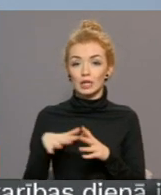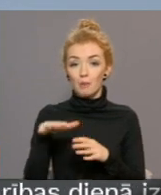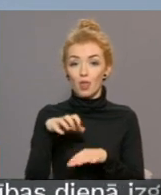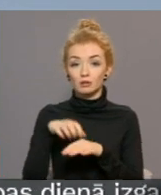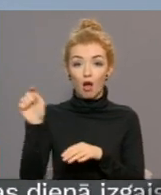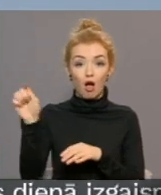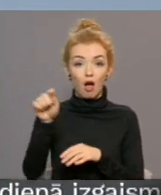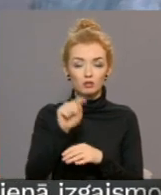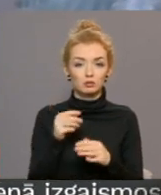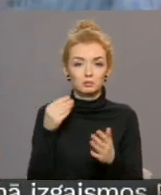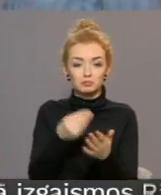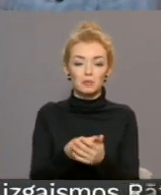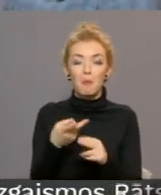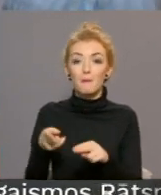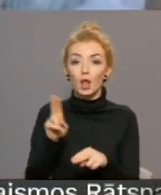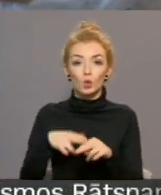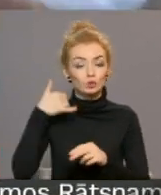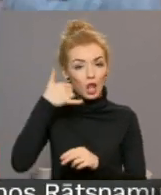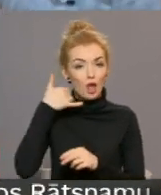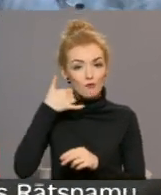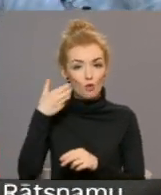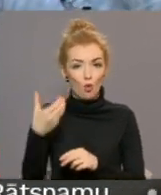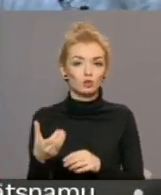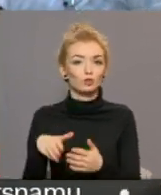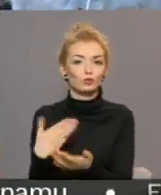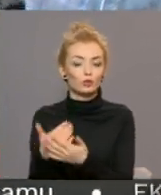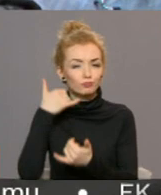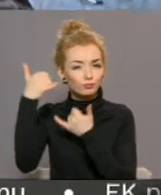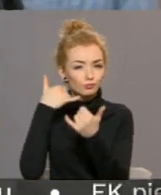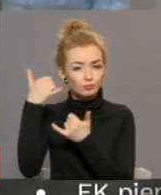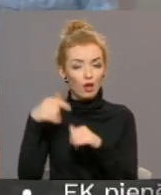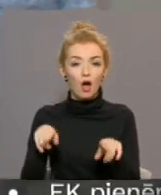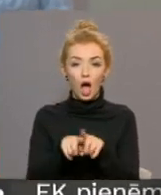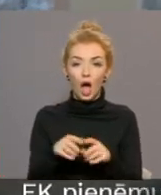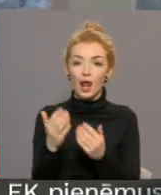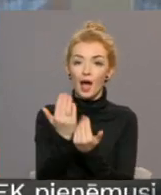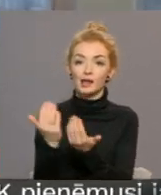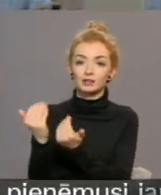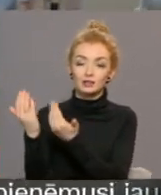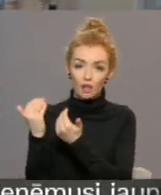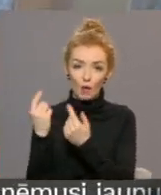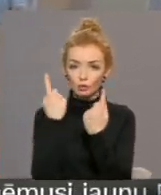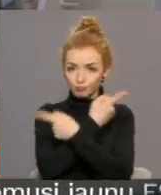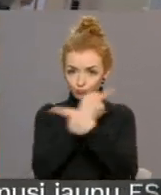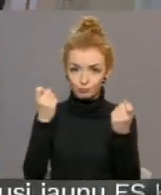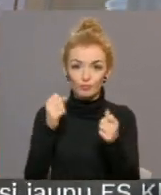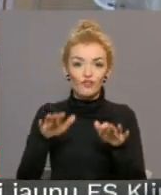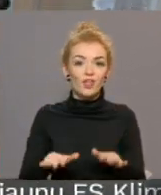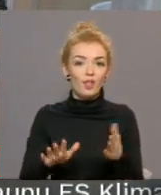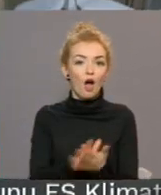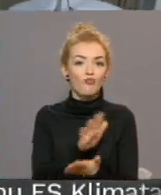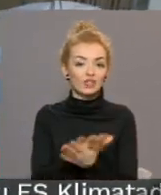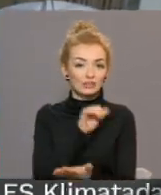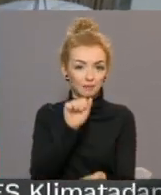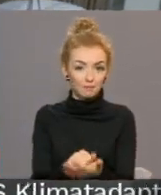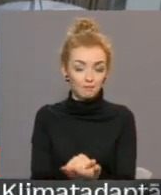iegādājušies papildu mobilo telefonu pacientu uzrunāšanai un aicinājumus pieteikties izplet arī vietējos laikrakstos. Kā